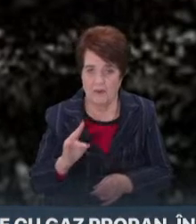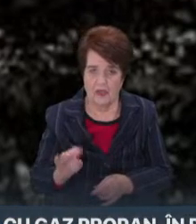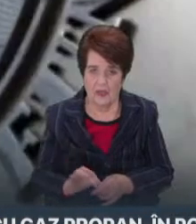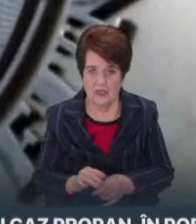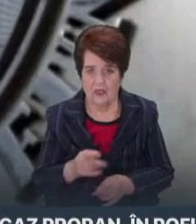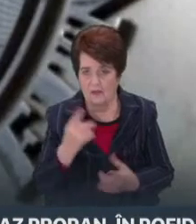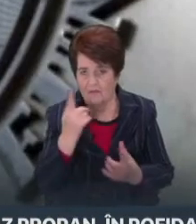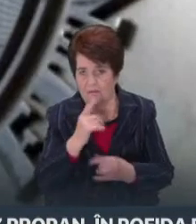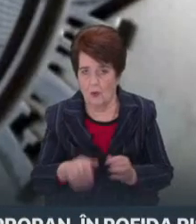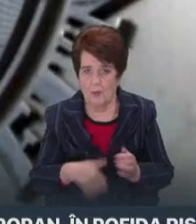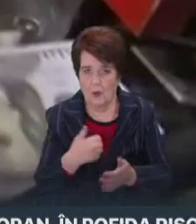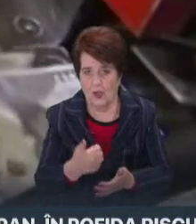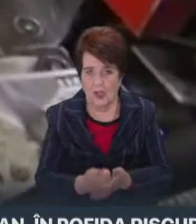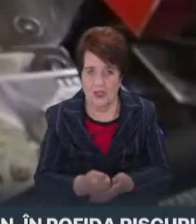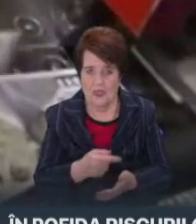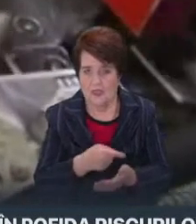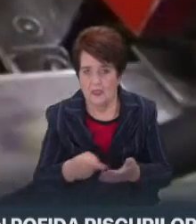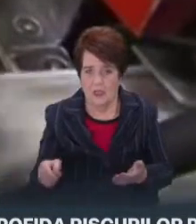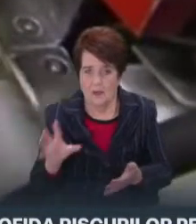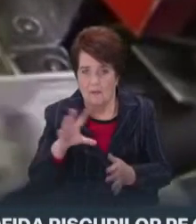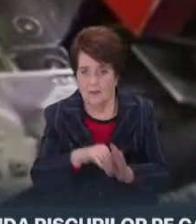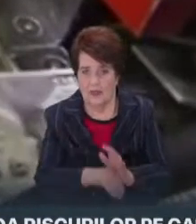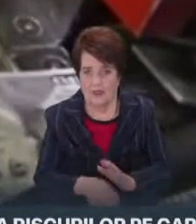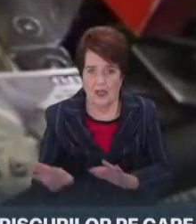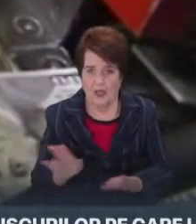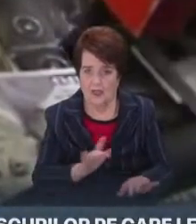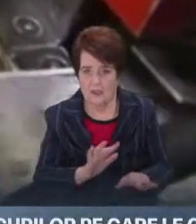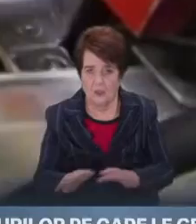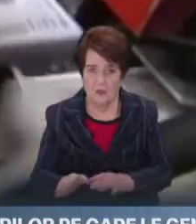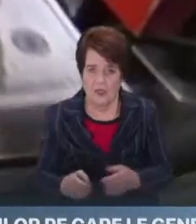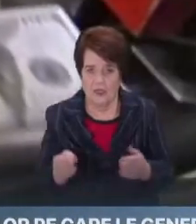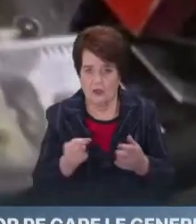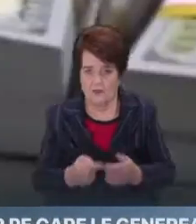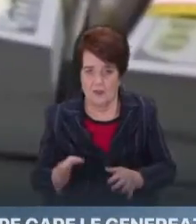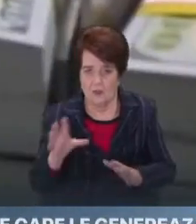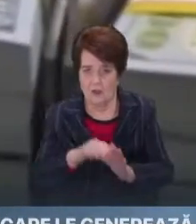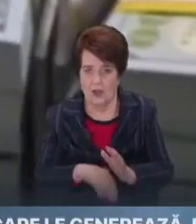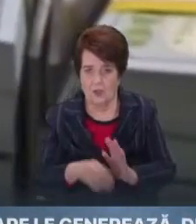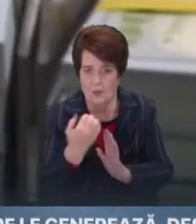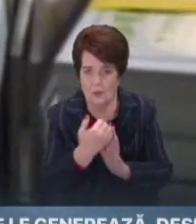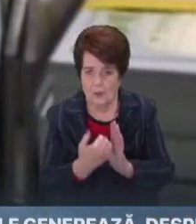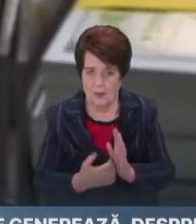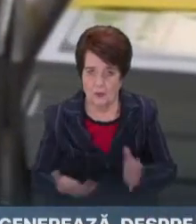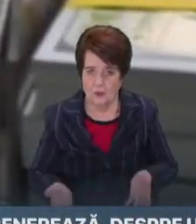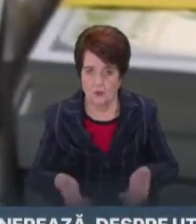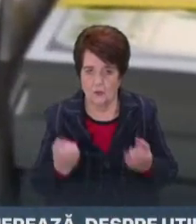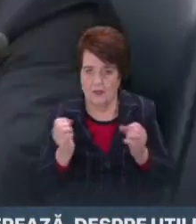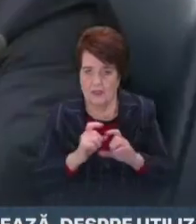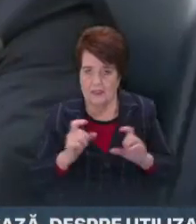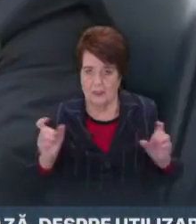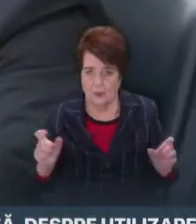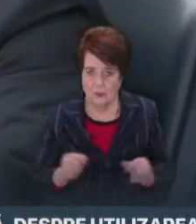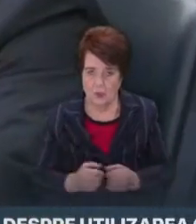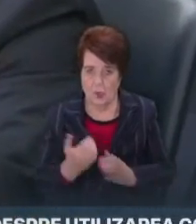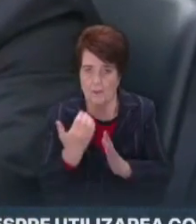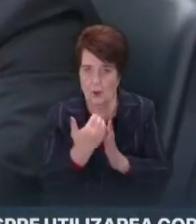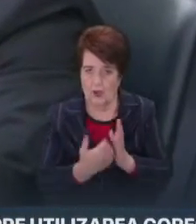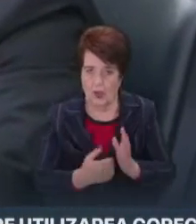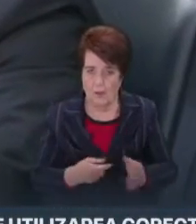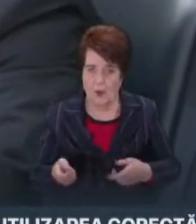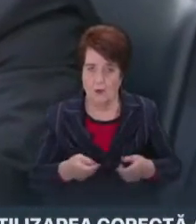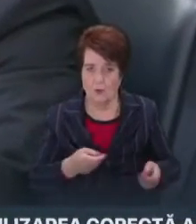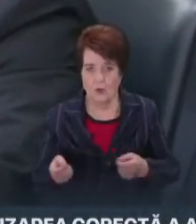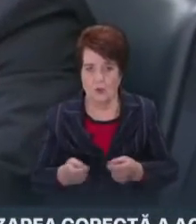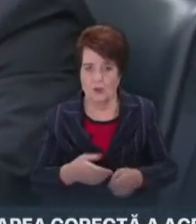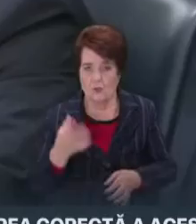despre progresul atins în implementarea acțiunilor convenite în cadrul programului susținut de instituție. Programul